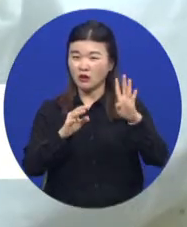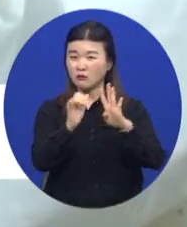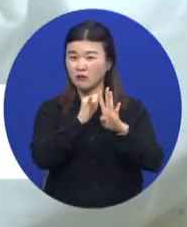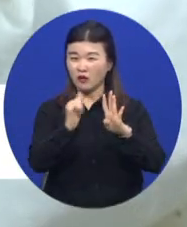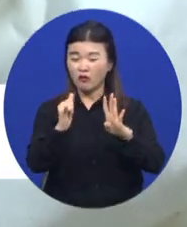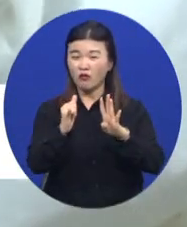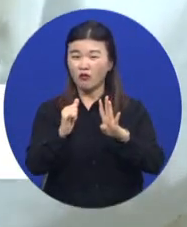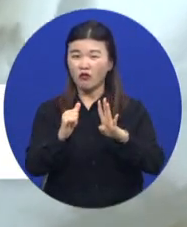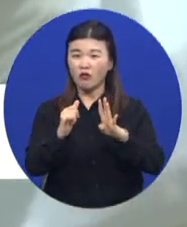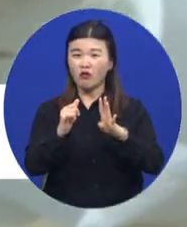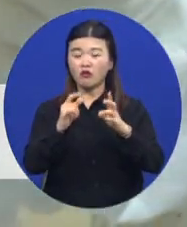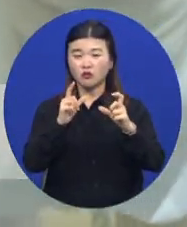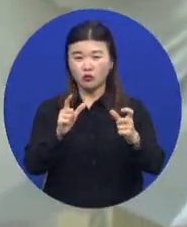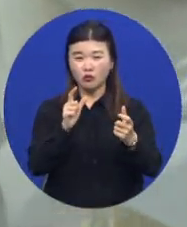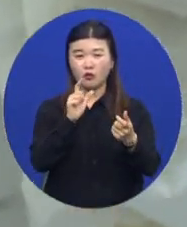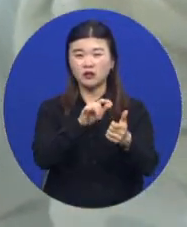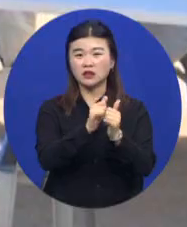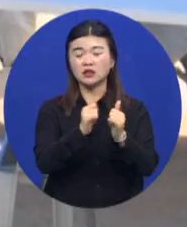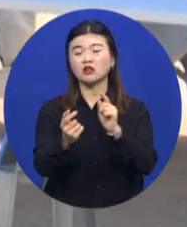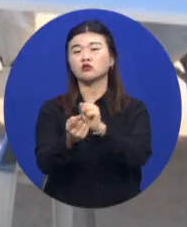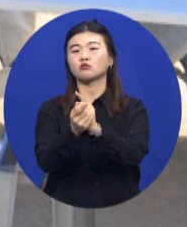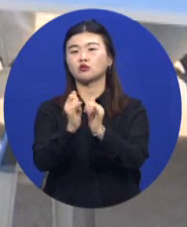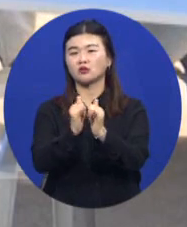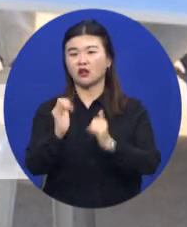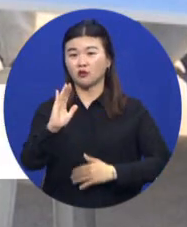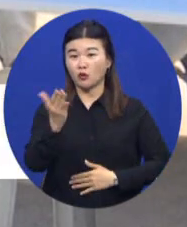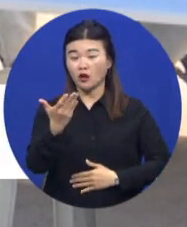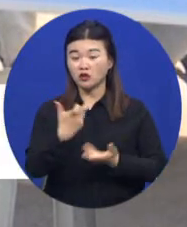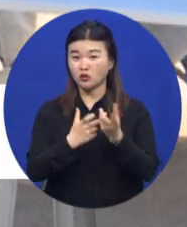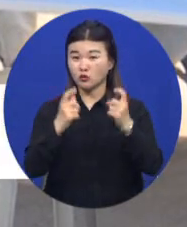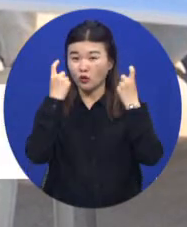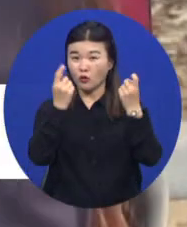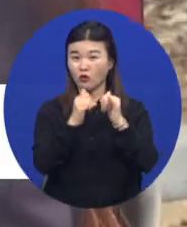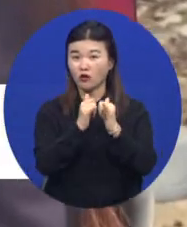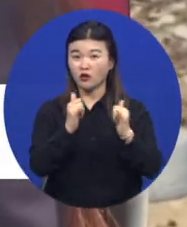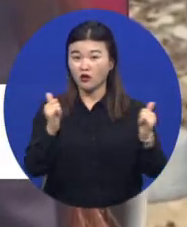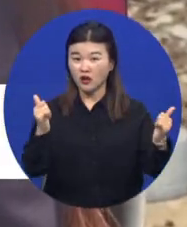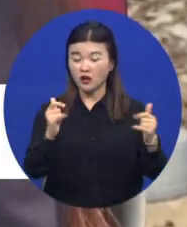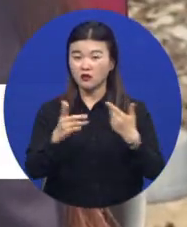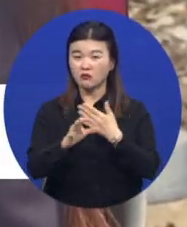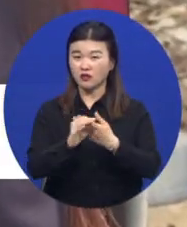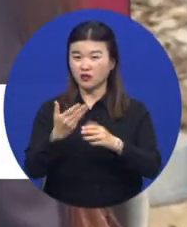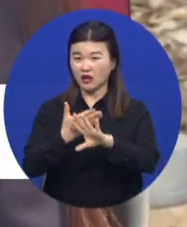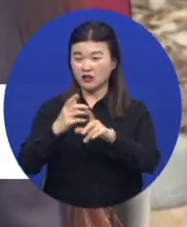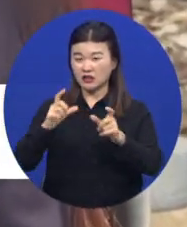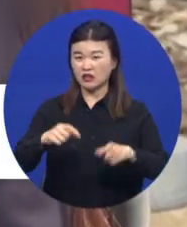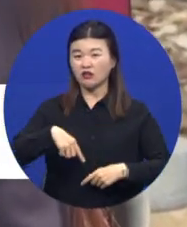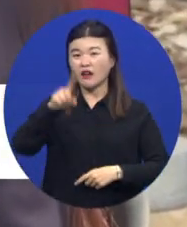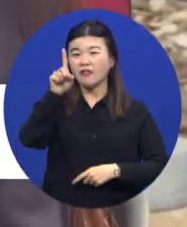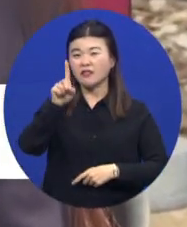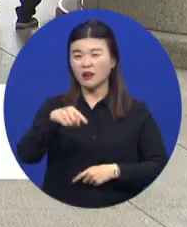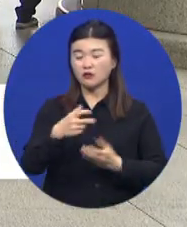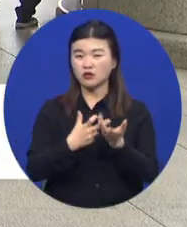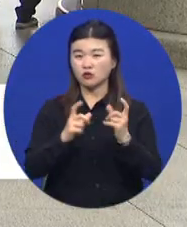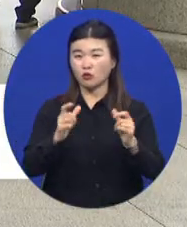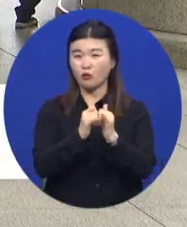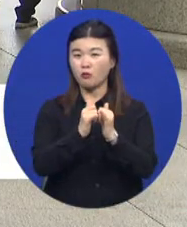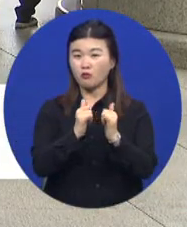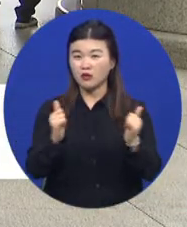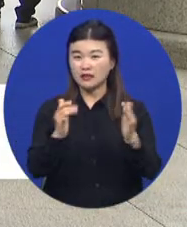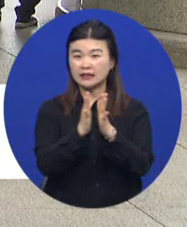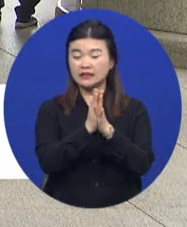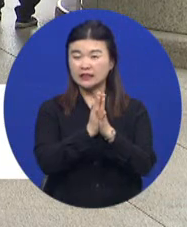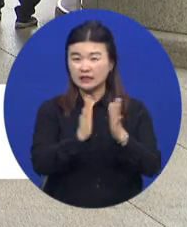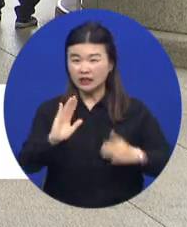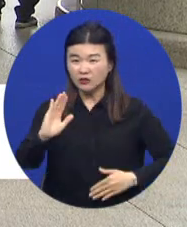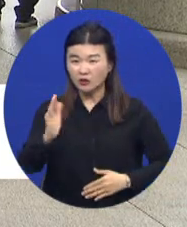도내 확진자의 접촉자였습니다. 제주를 찾은 관광객이나 다른 지방을 다녀온 제주 도민들로부터